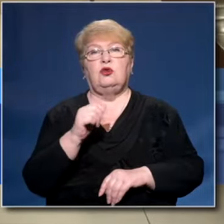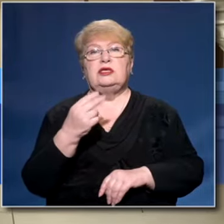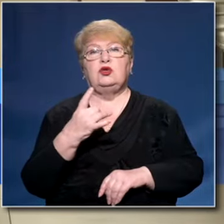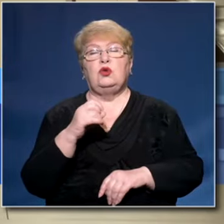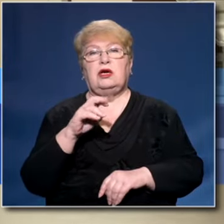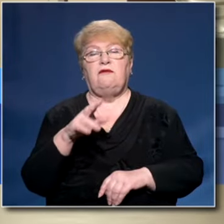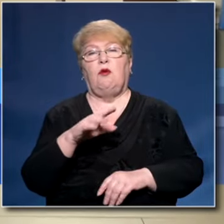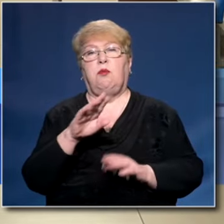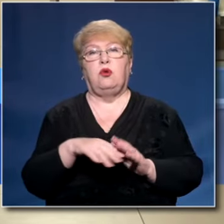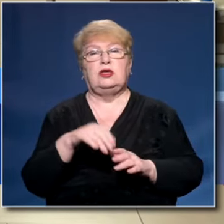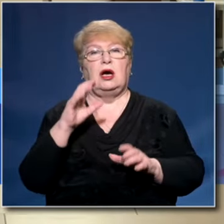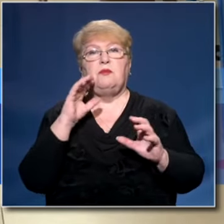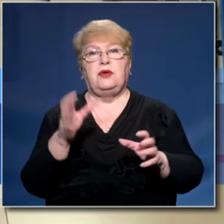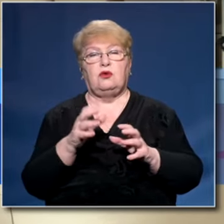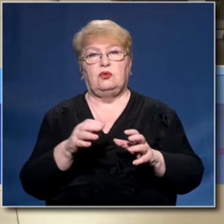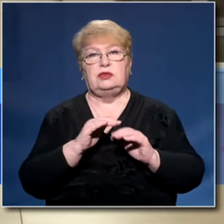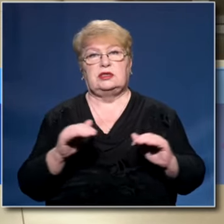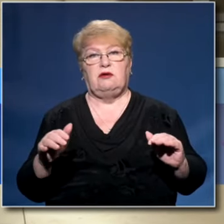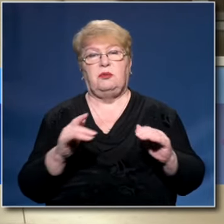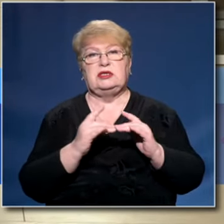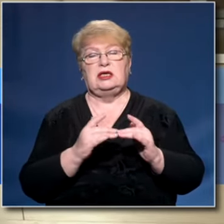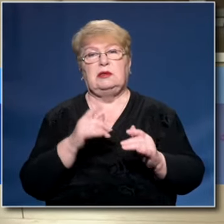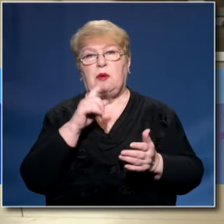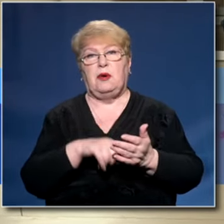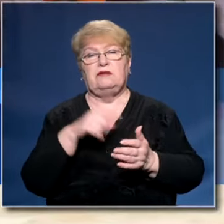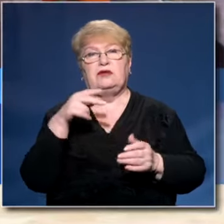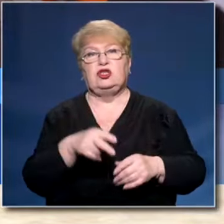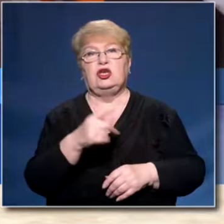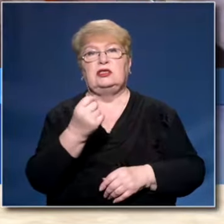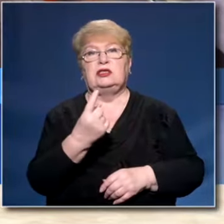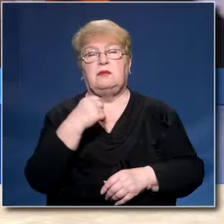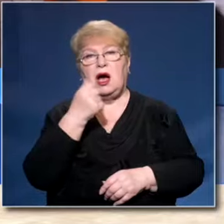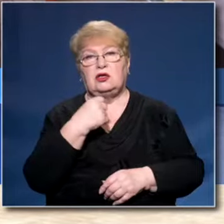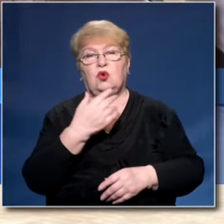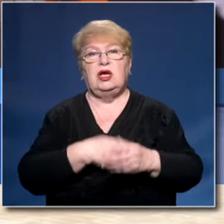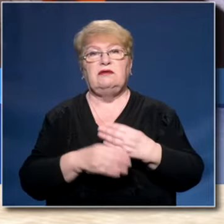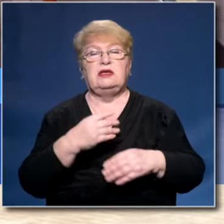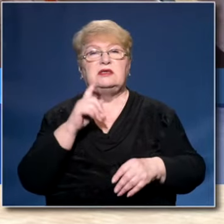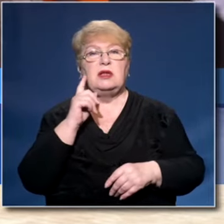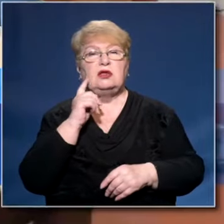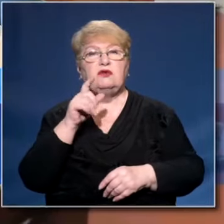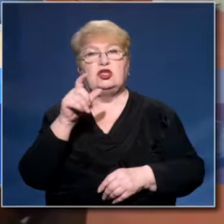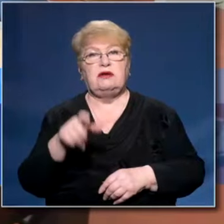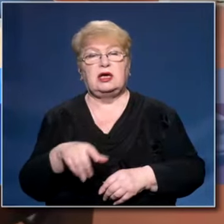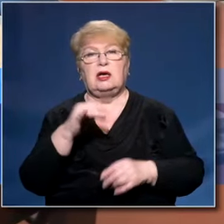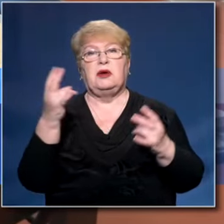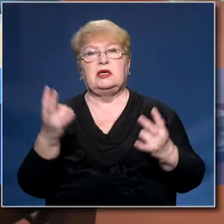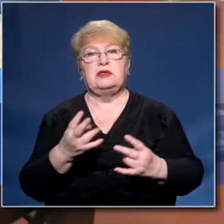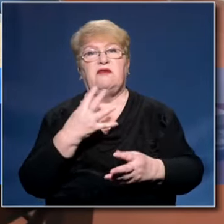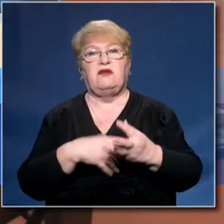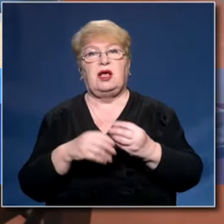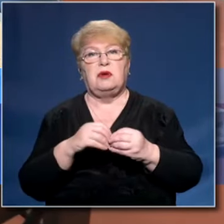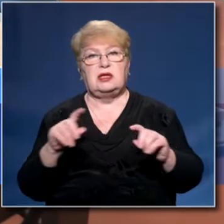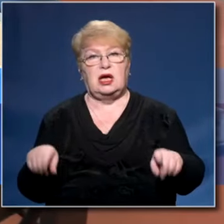Антон сруль ков под опеку детского социального пансионата счастливой улыбки попал в 2011 году инвалидность молодого человека и